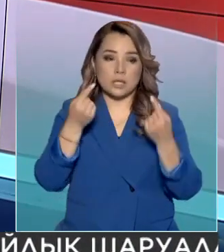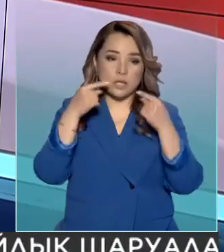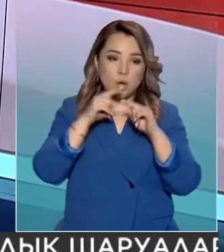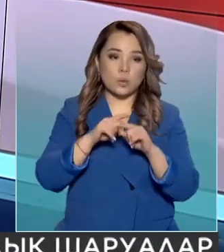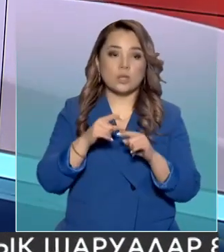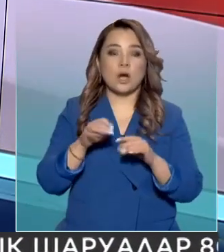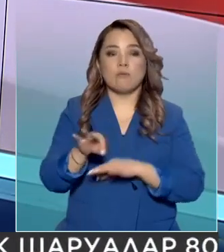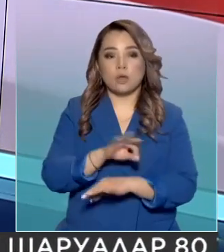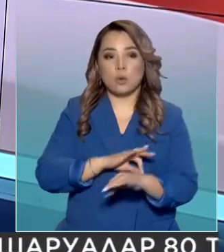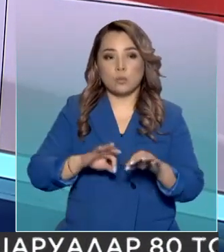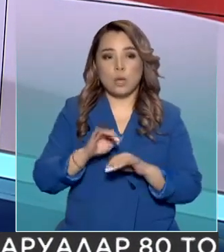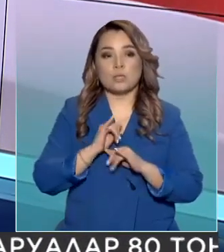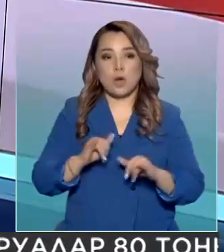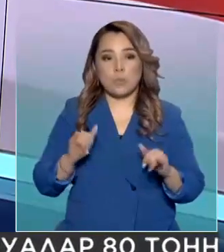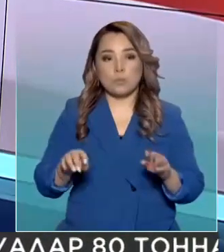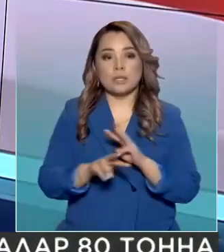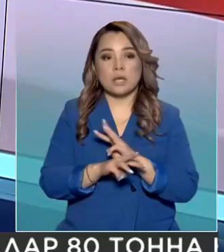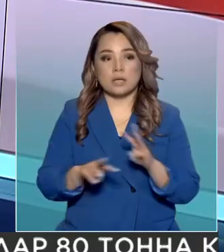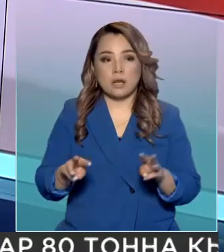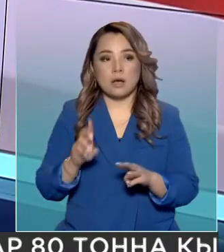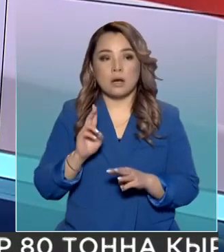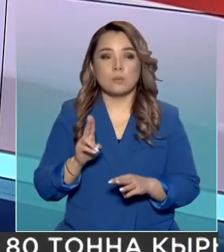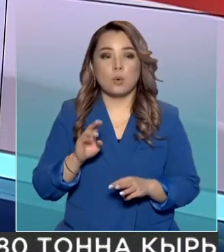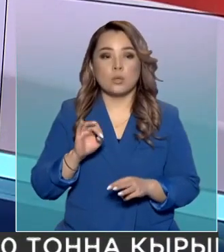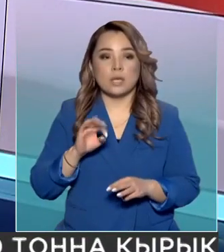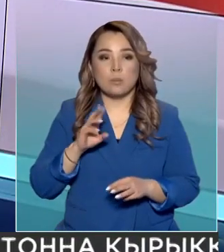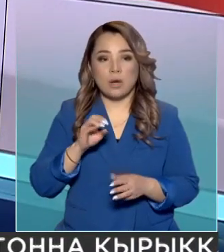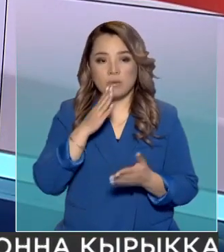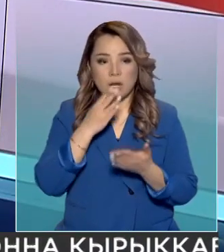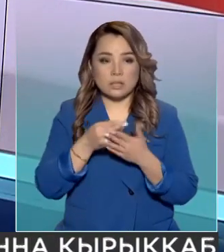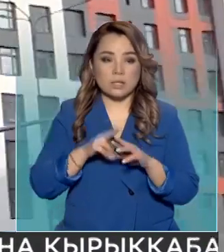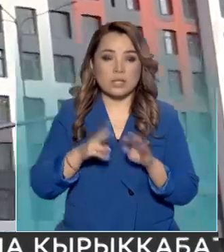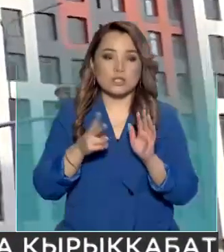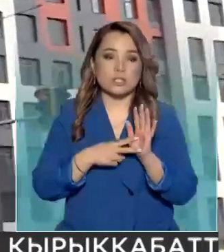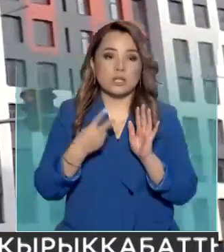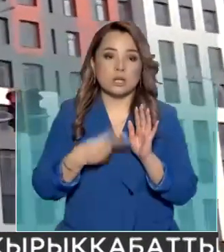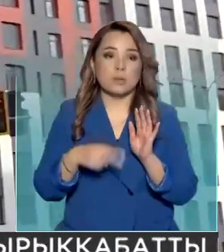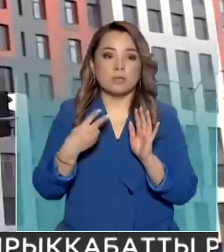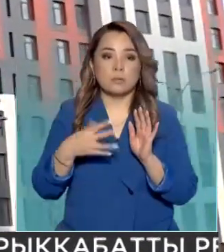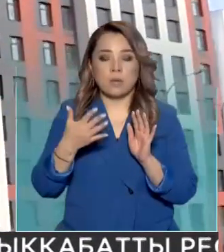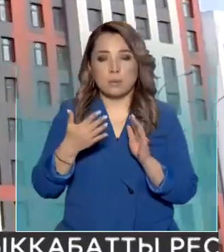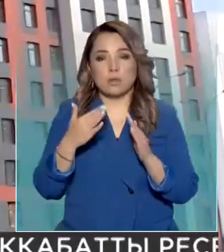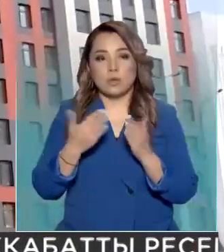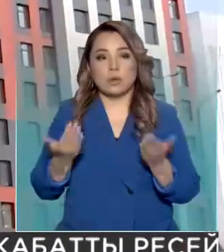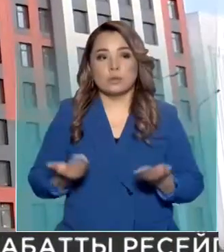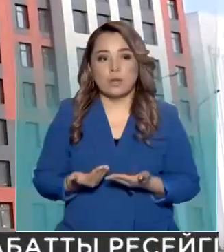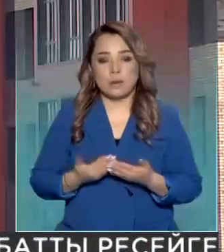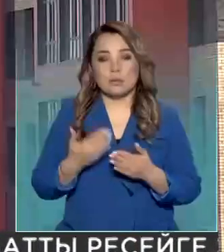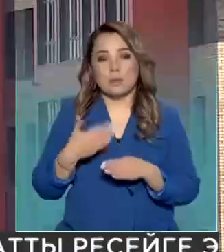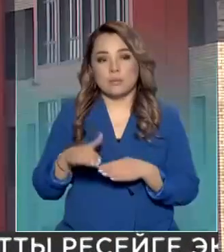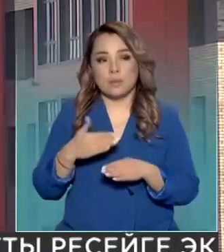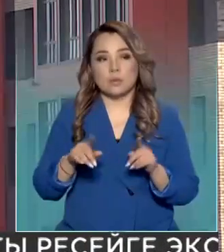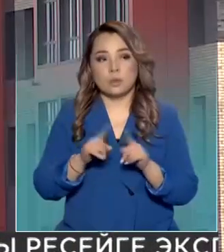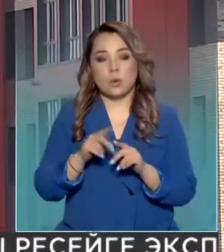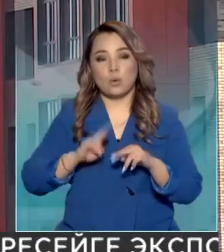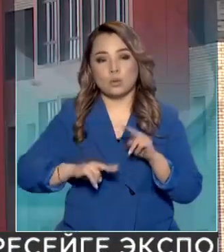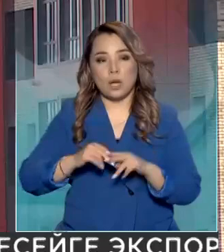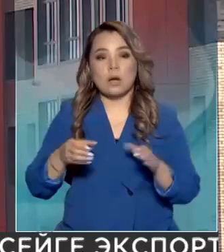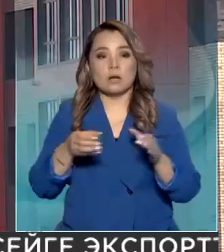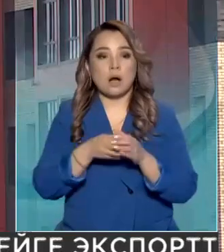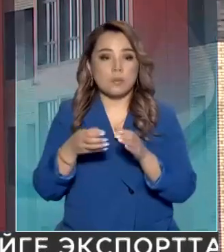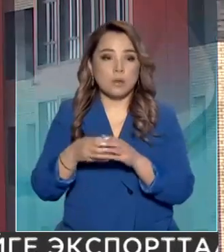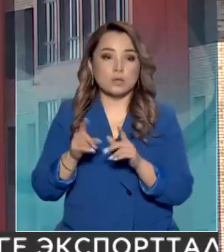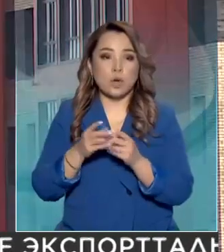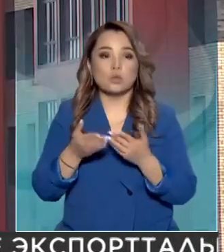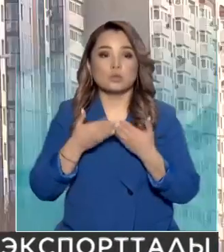индустрия және инфрақұрылымдық даму министрі Қайырбек Өскенбаев 7-20-25 пен баспана хитке халықтың да құрылыс